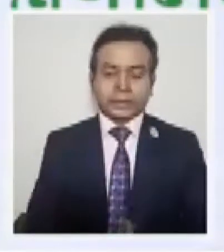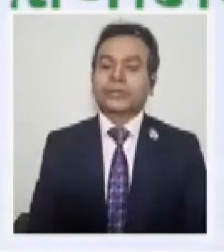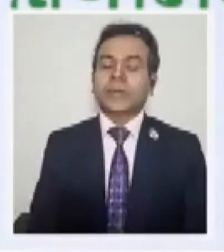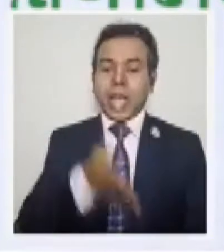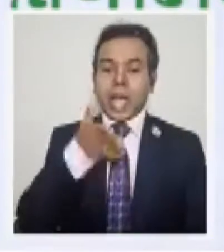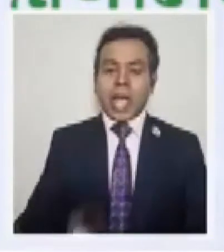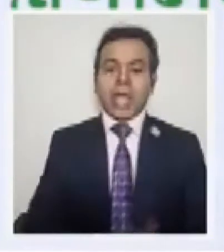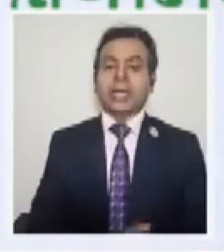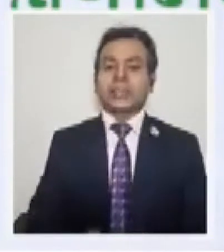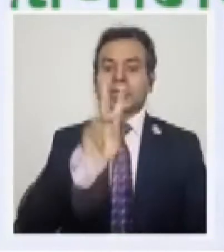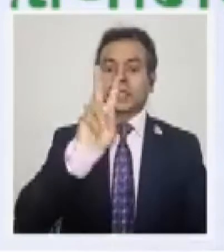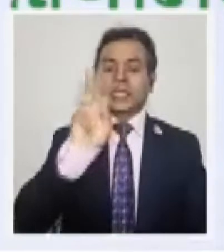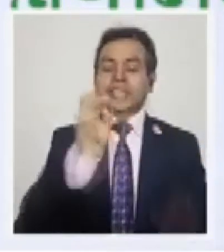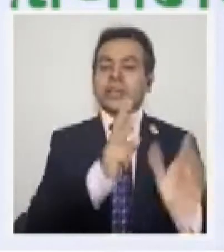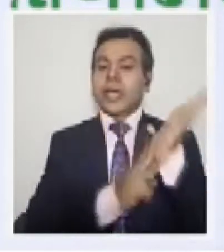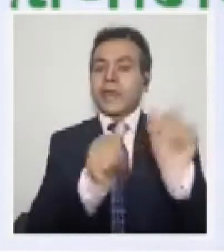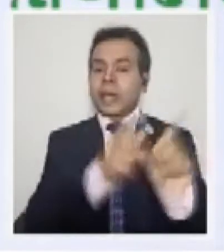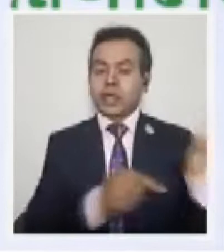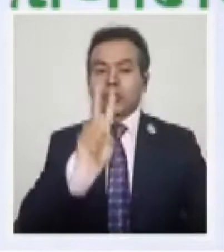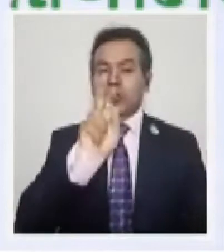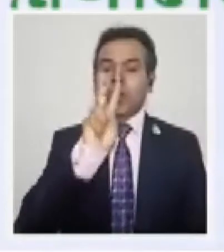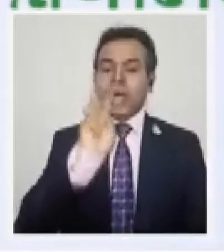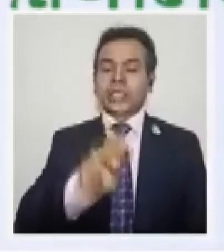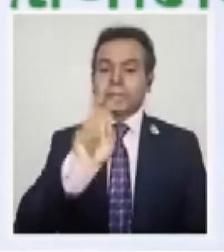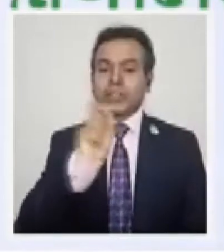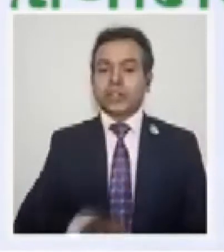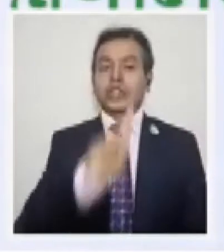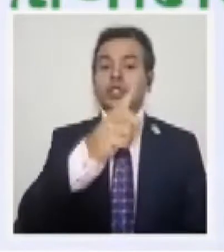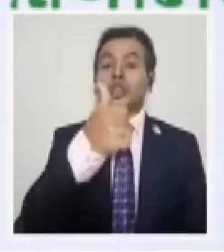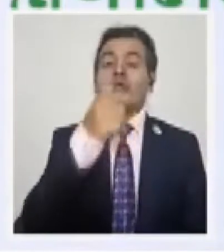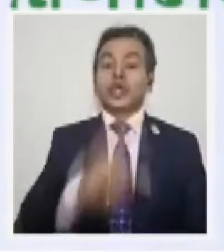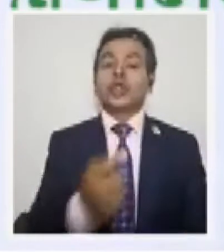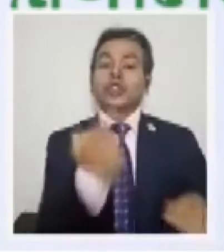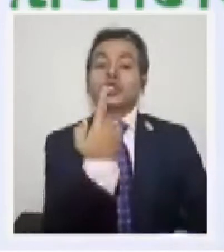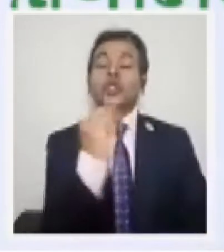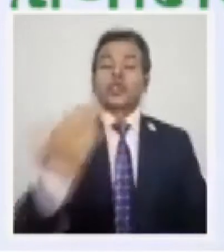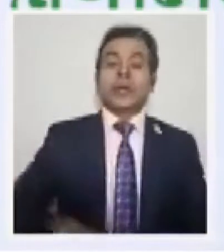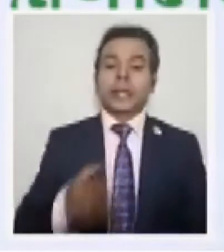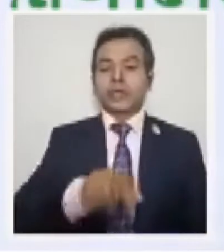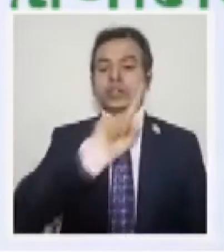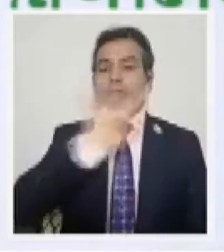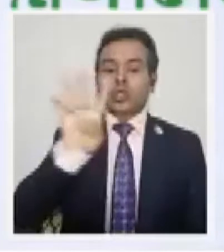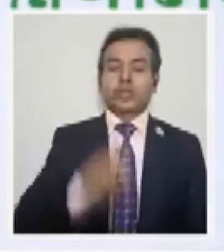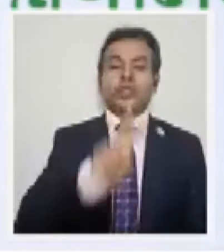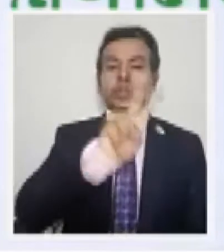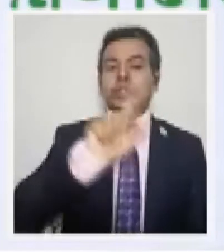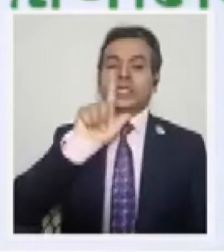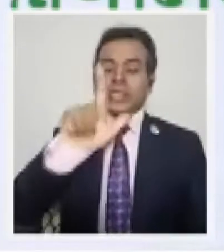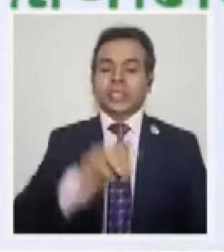আজকেও কোভিড-19 দৈনিক সংবাদ বুলেটিন নিয়ে আপনাদের সামনে উপস্থিত হয়েছি। আজ 30 মে 2020,